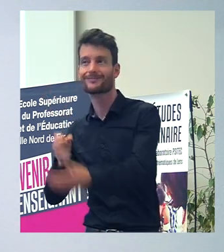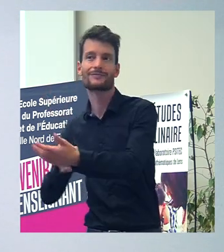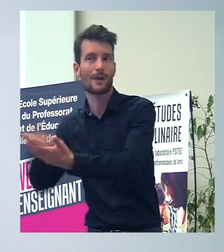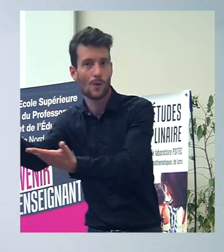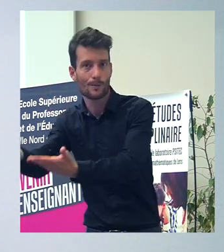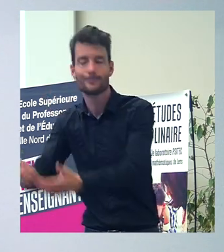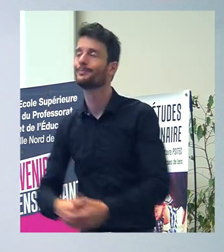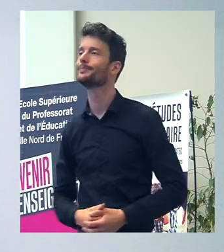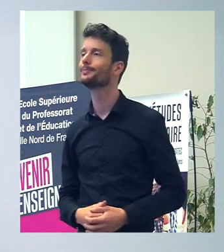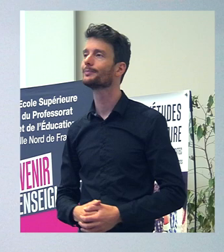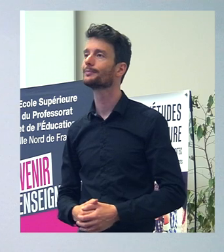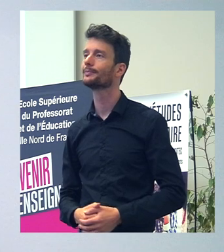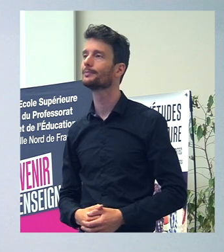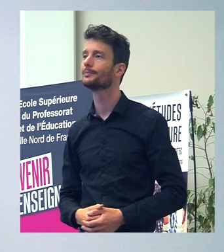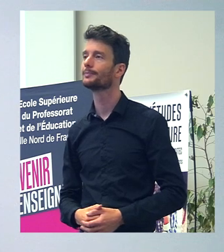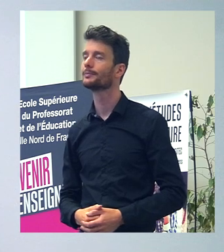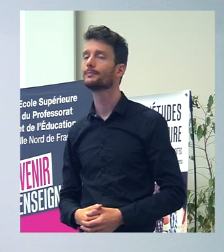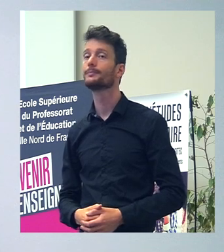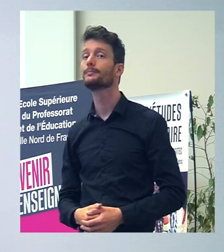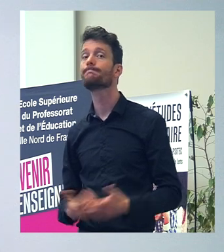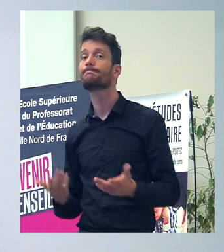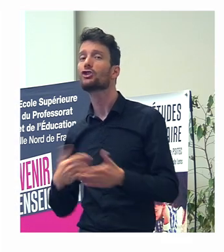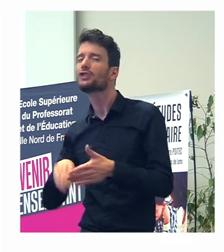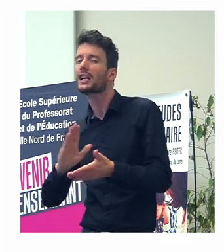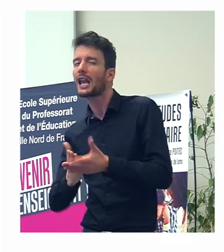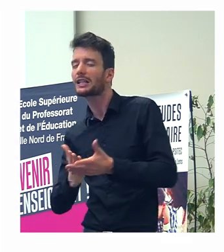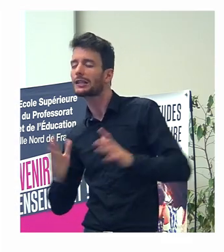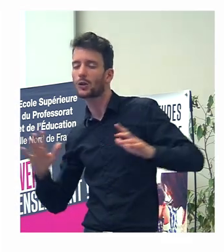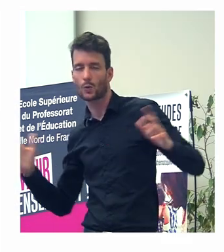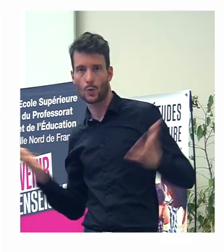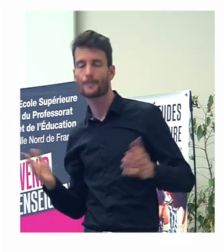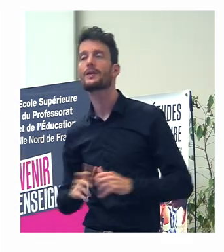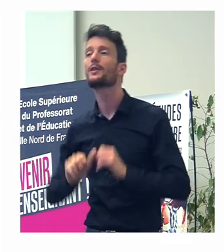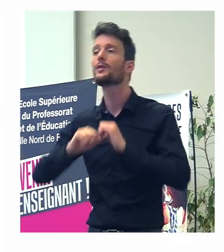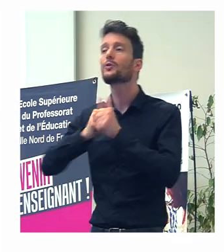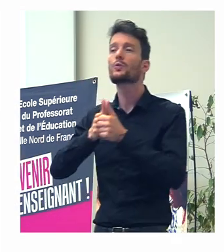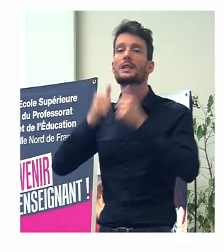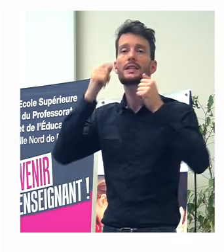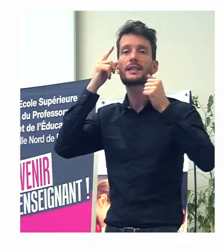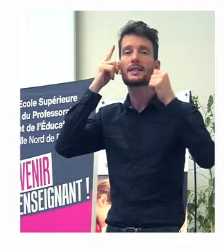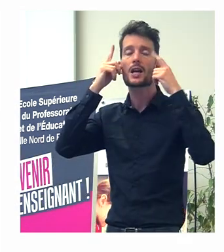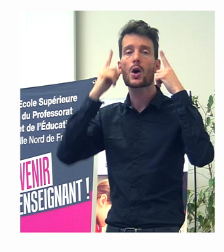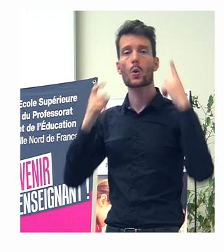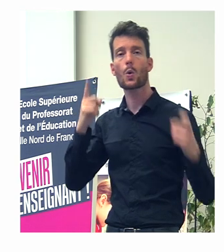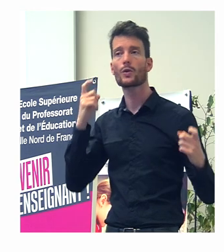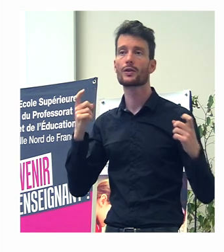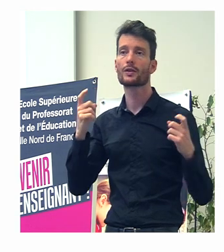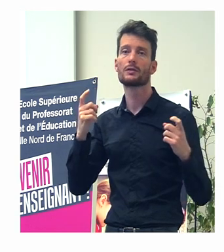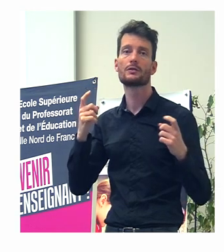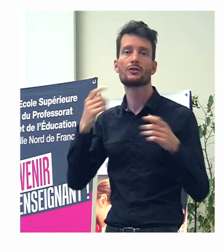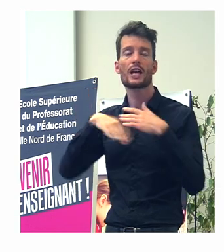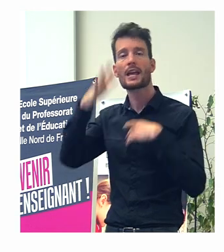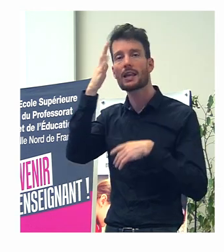de ce qui va venir en classe. Donc, par rapport au conte en Afrique de Yann Lantier, donc,